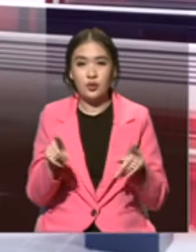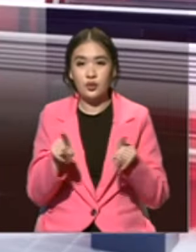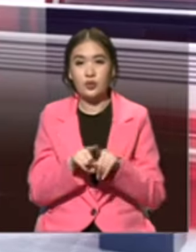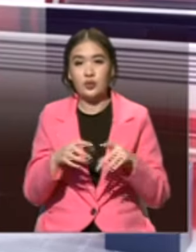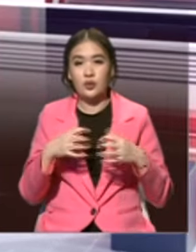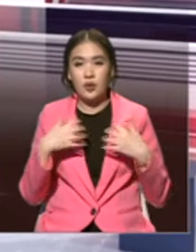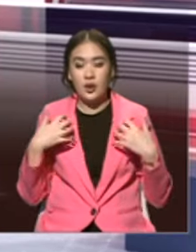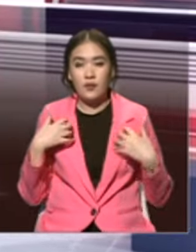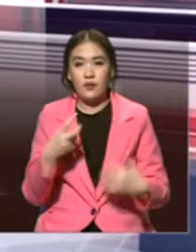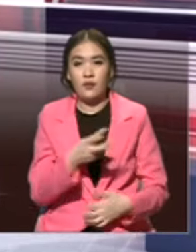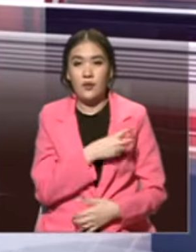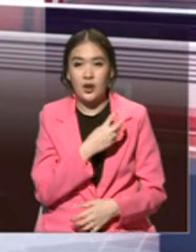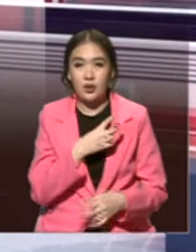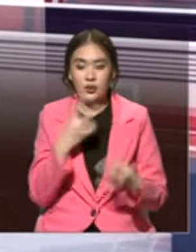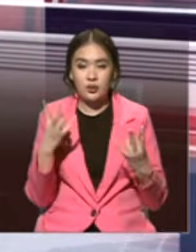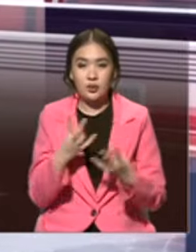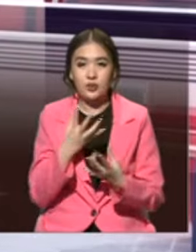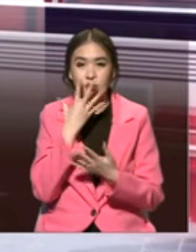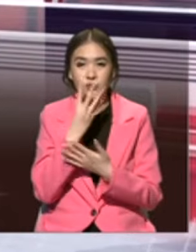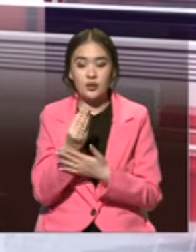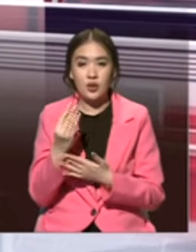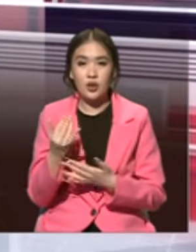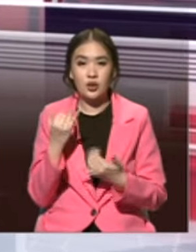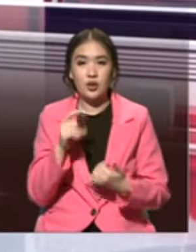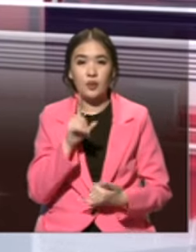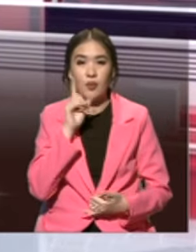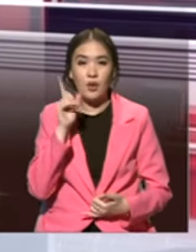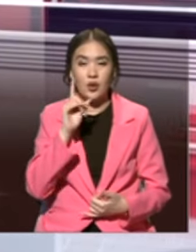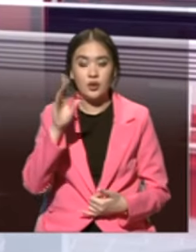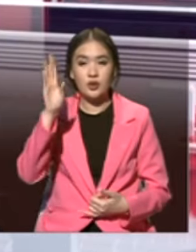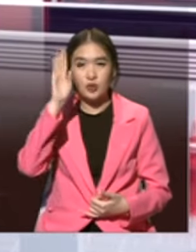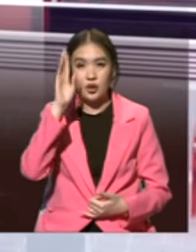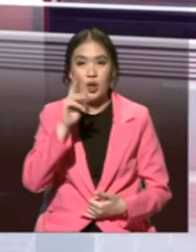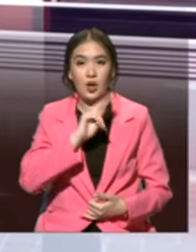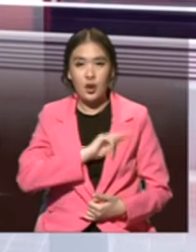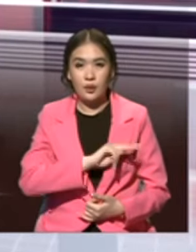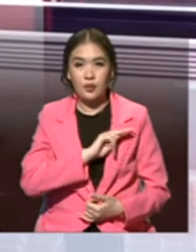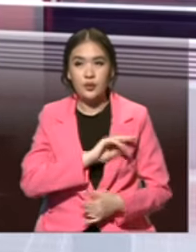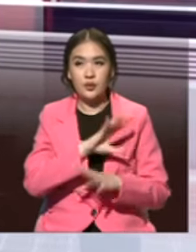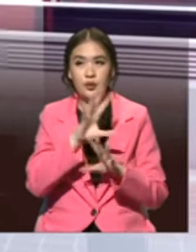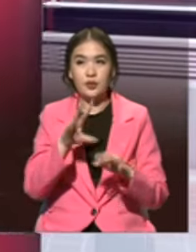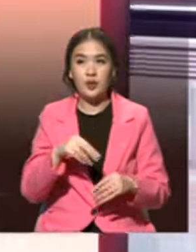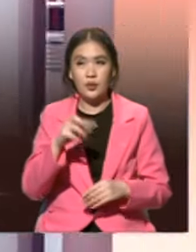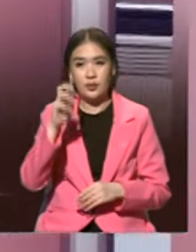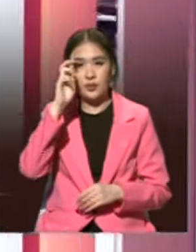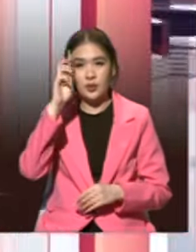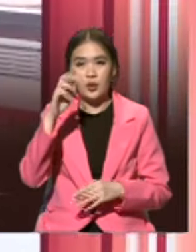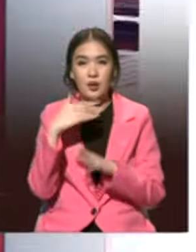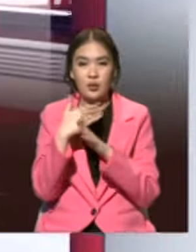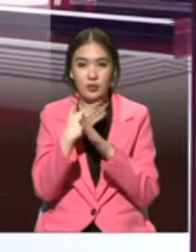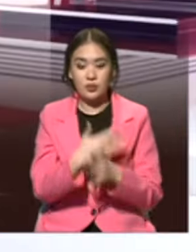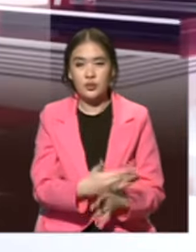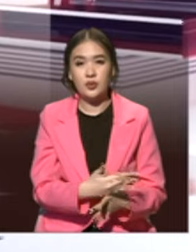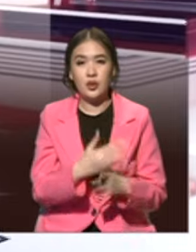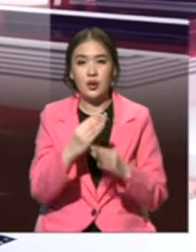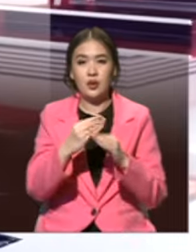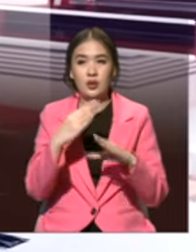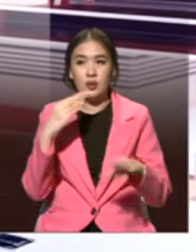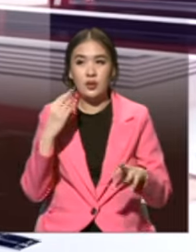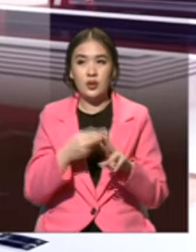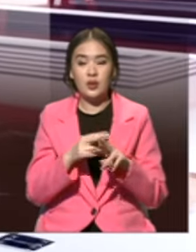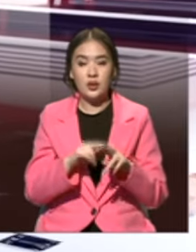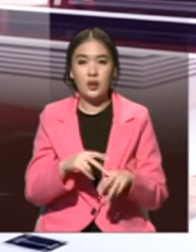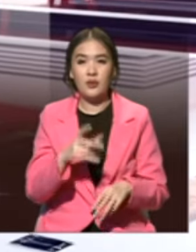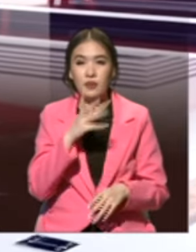дәрігері соншалықты қажетті. Қазір мамандар бар, жас жігіттер жұмыс істеп жатыр. Енді соларға мемлекет тарапынан автокөлік бөлінсе, келіп